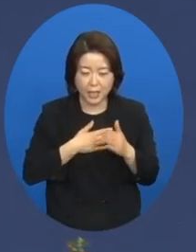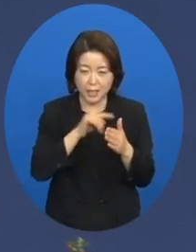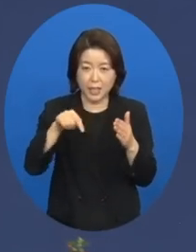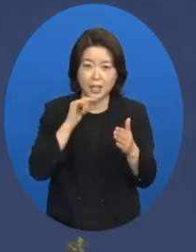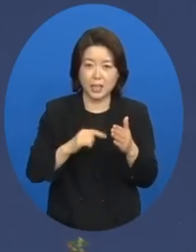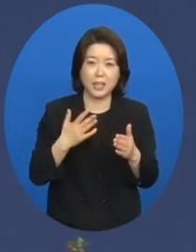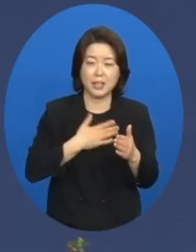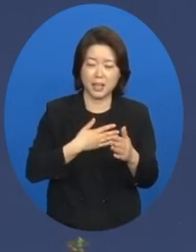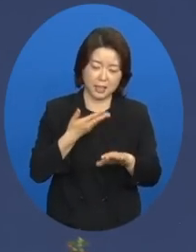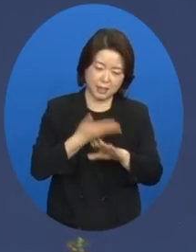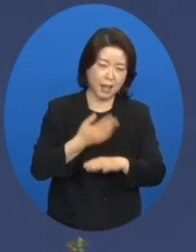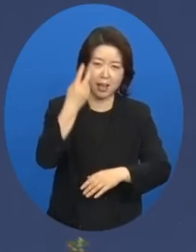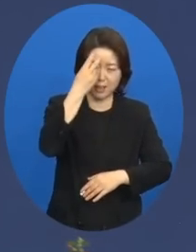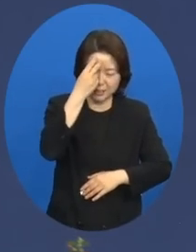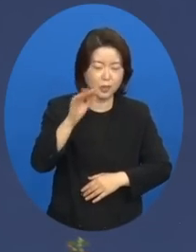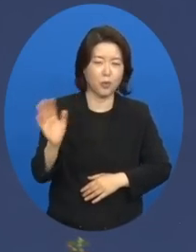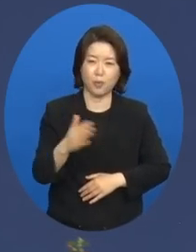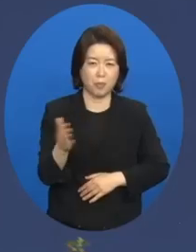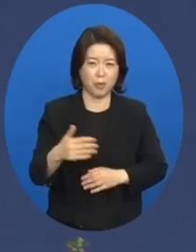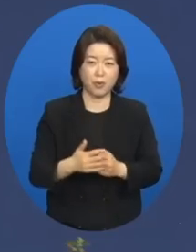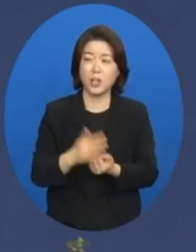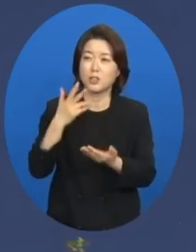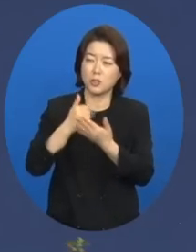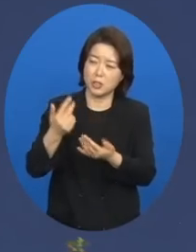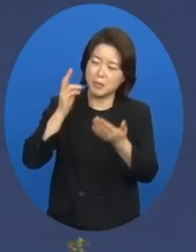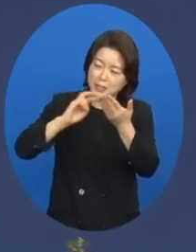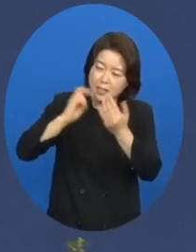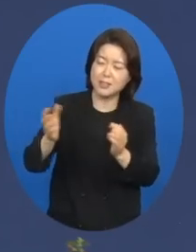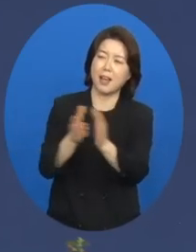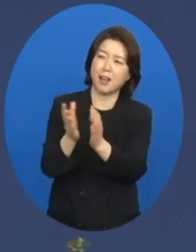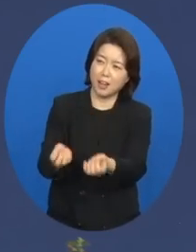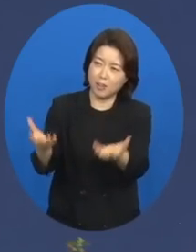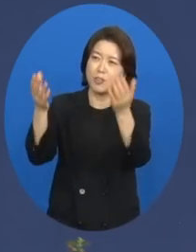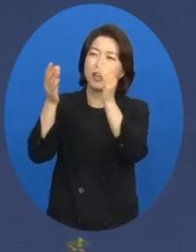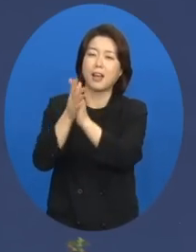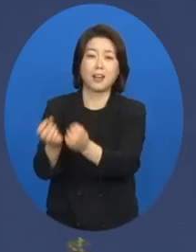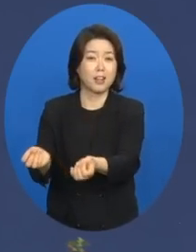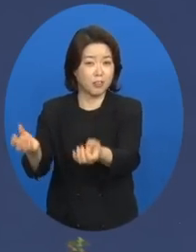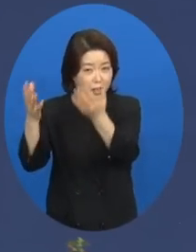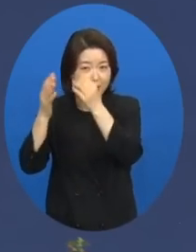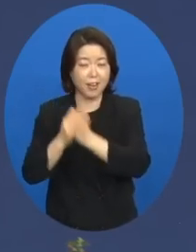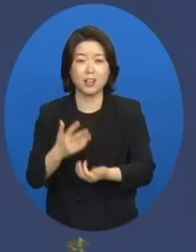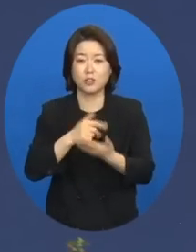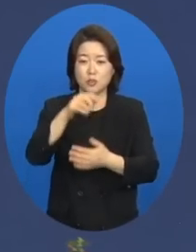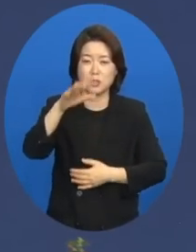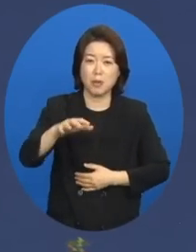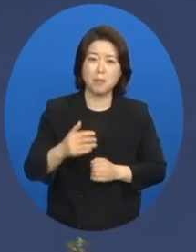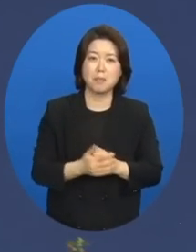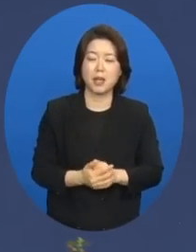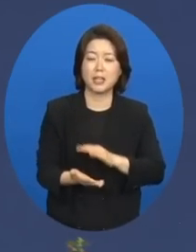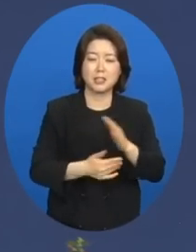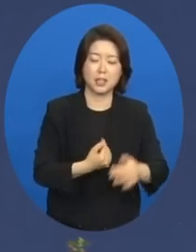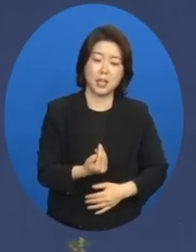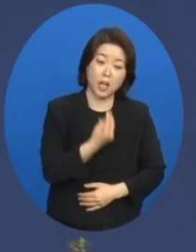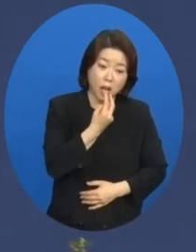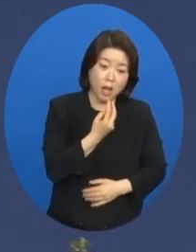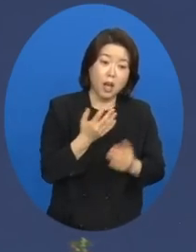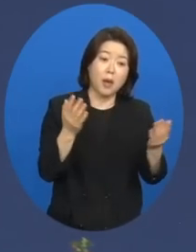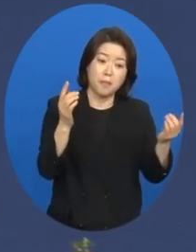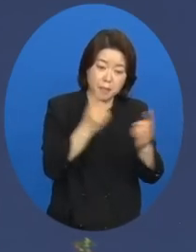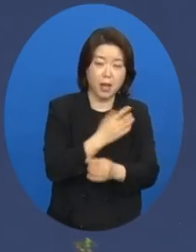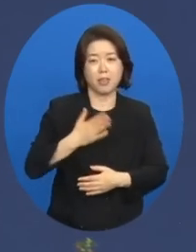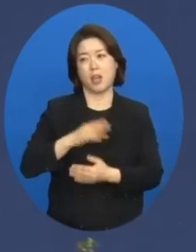있으라. 주님을 찬송하면서 할렐루야 할렐루야. 주님 앞에 전날의 한숨 변하여 내 노래